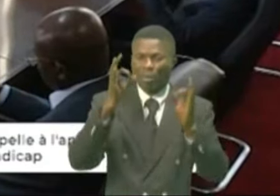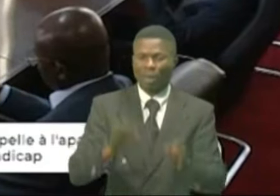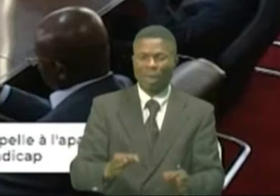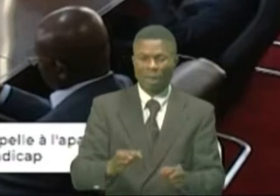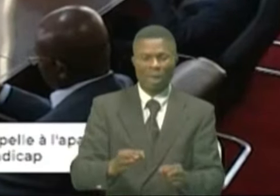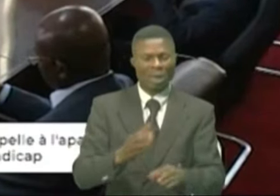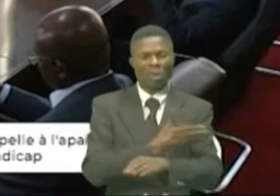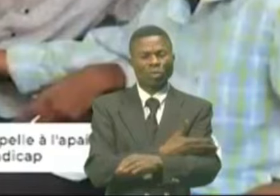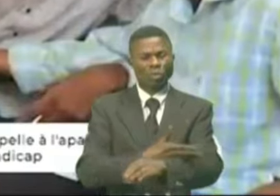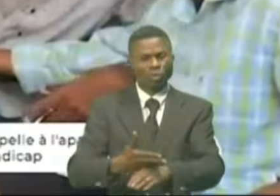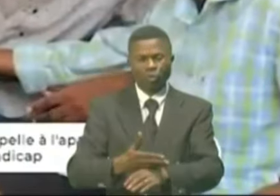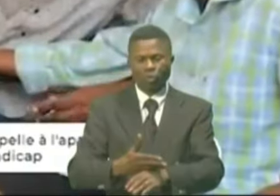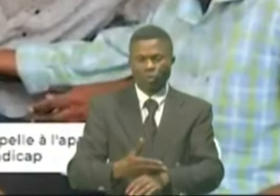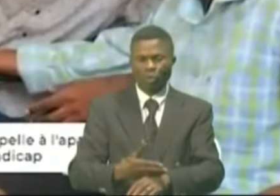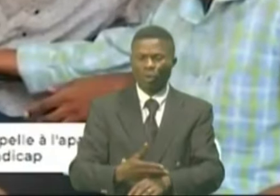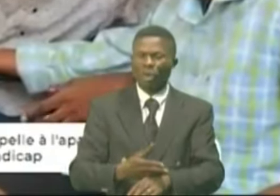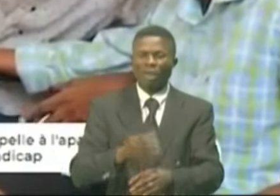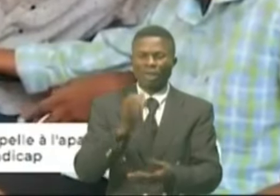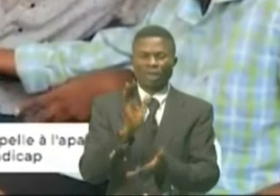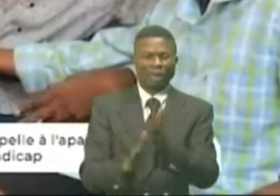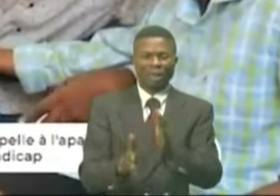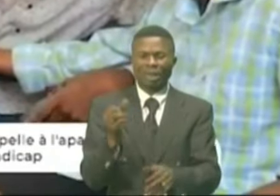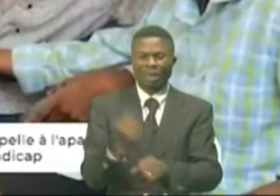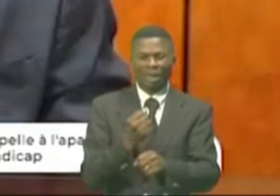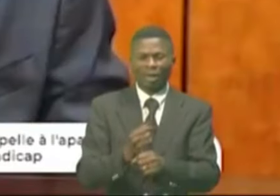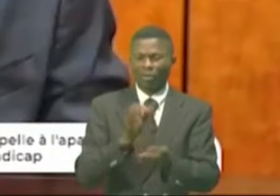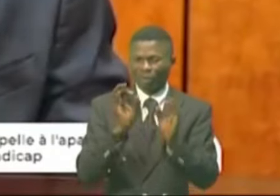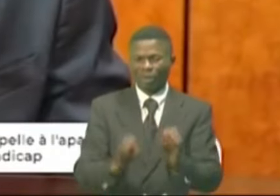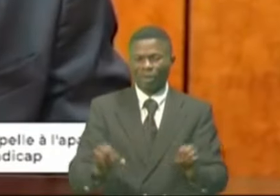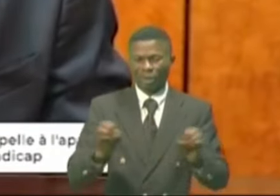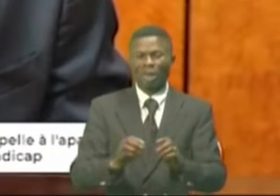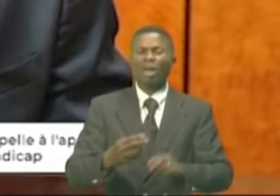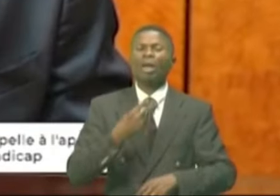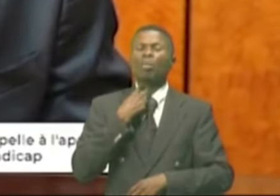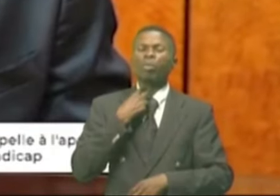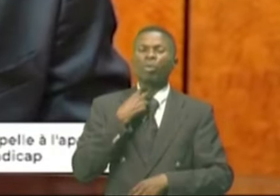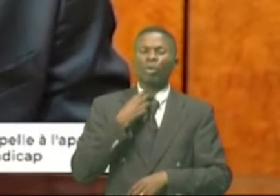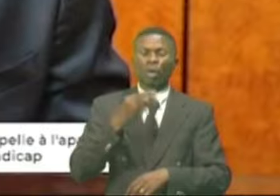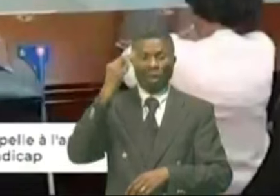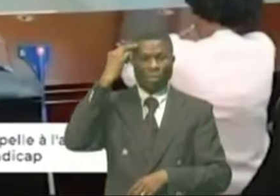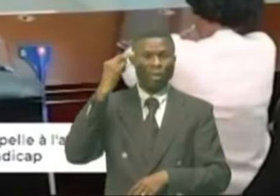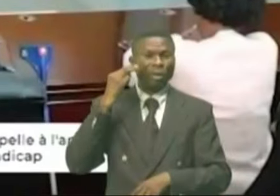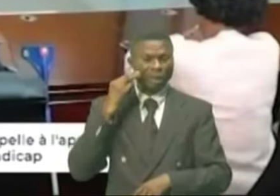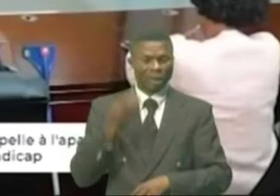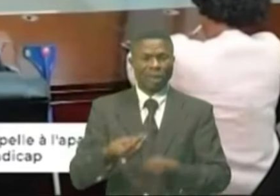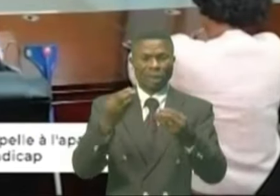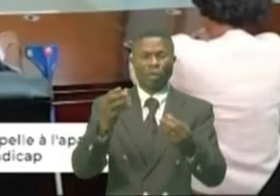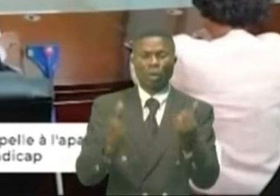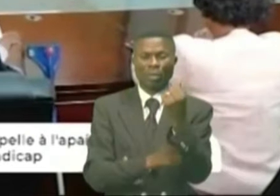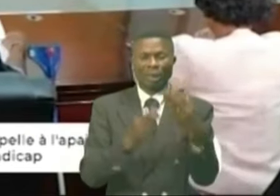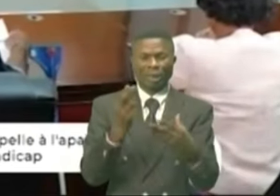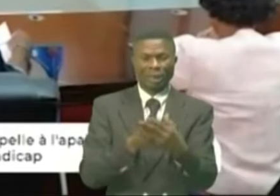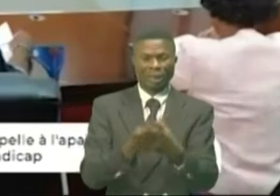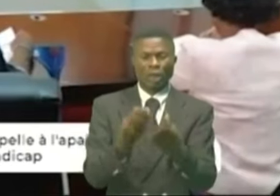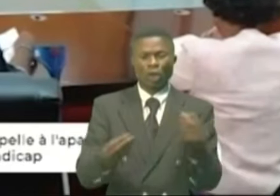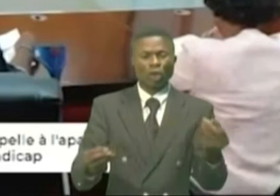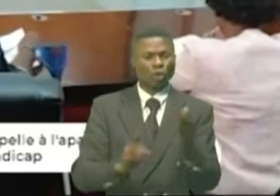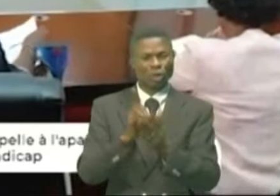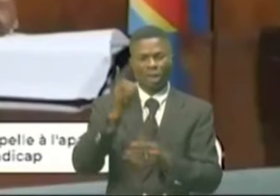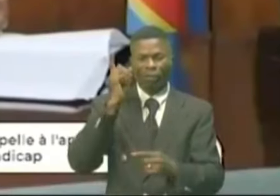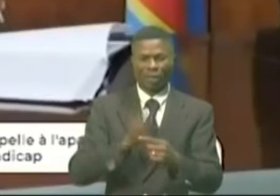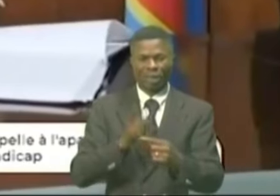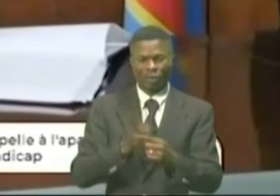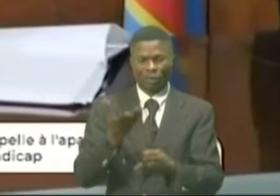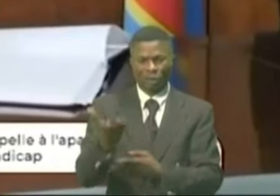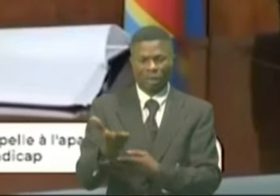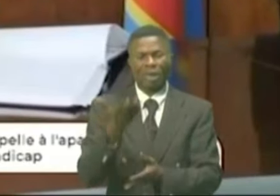une lenteur dans leur matérialisation. Cette situation empêche le ministère leur dédié de produire des résultats palpables dans ces secteurs.